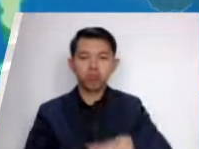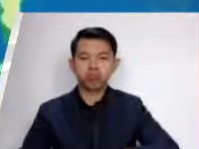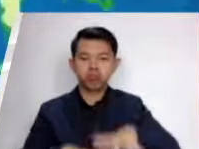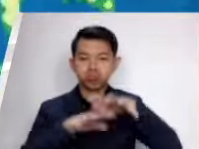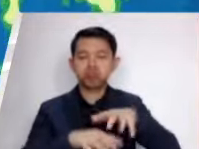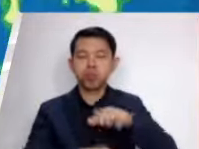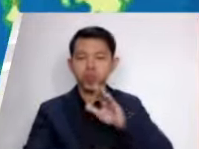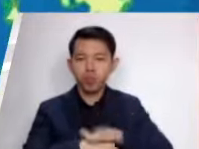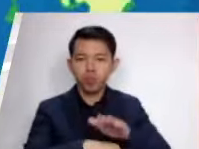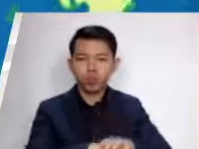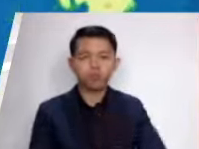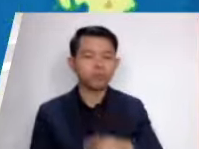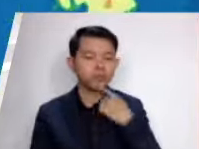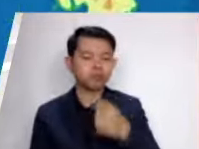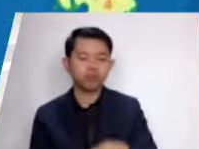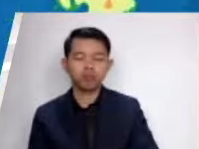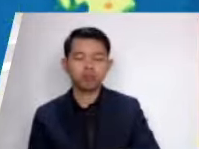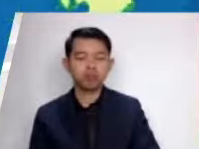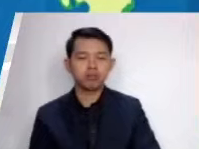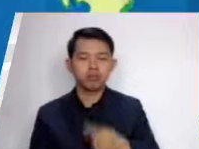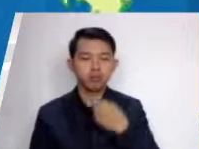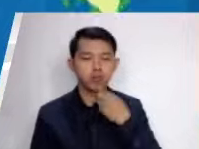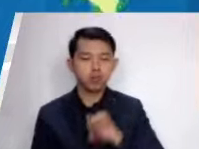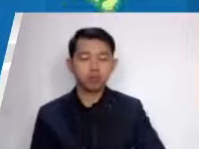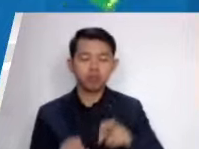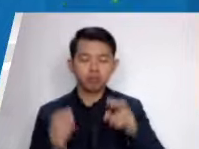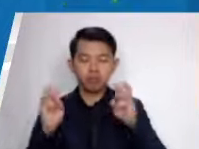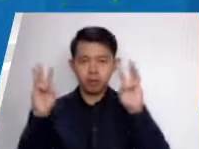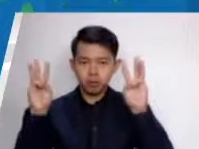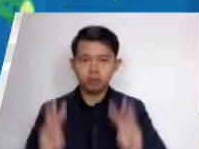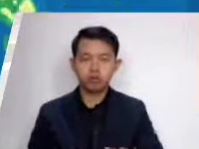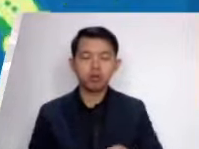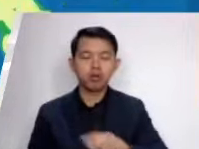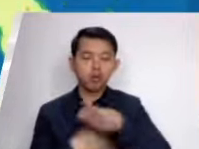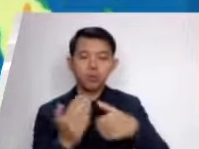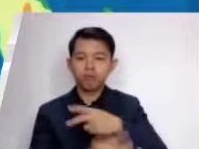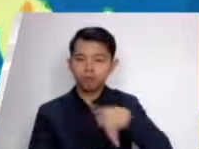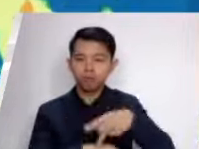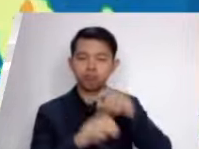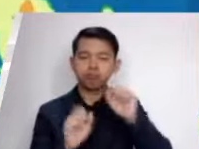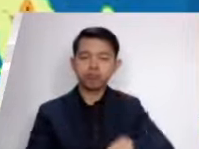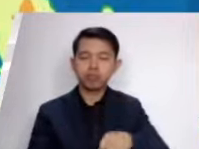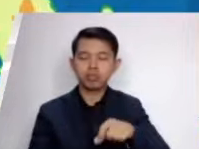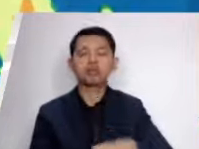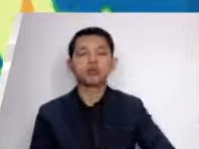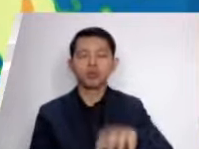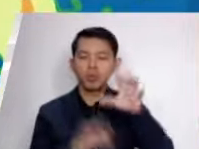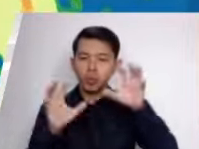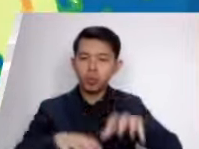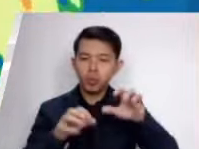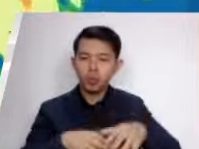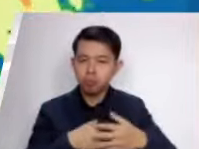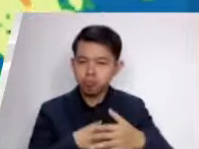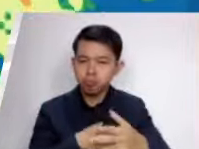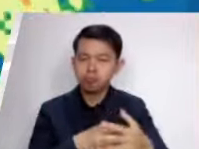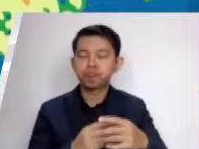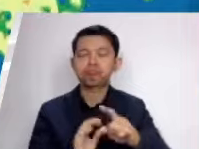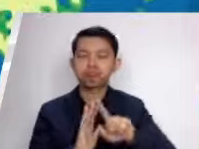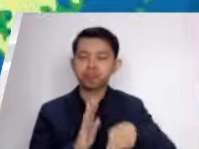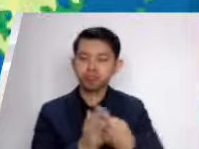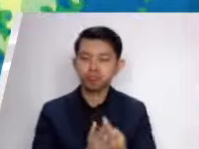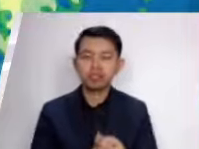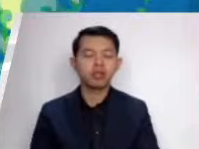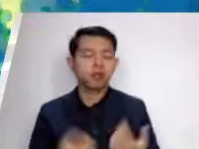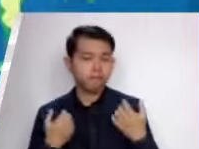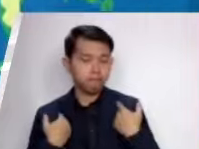Weather, uulanin ng halos buong bansa kasama ng Metro Manila sa mga susunod na oras. Posible ang heavy to intense rain sa ilang